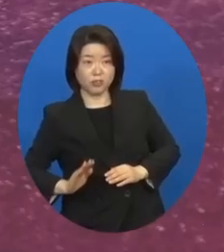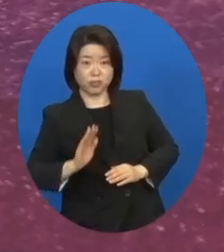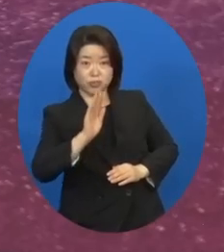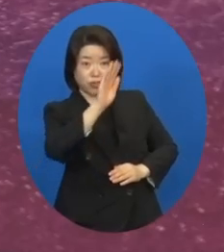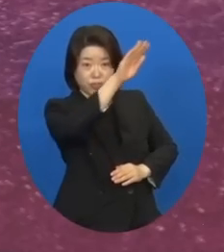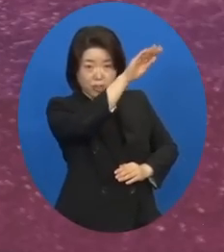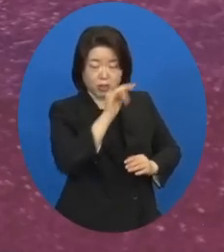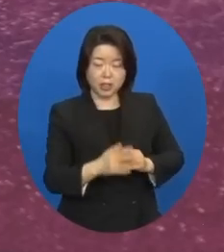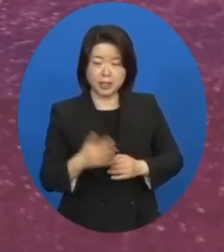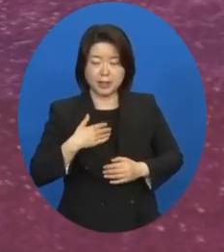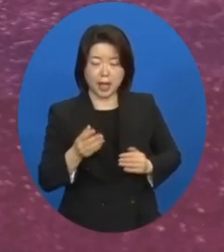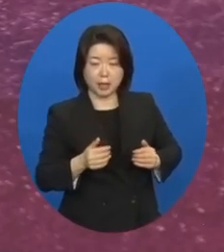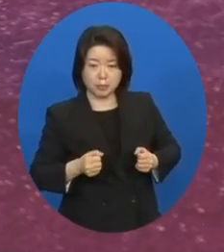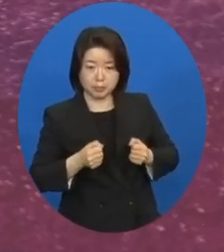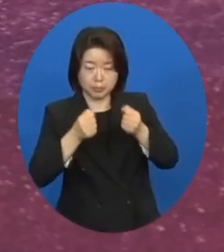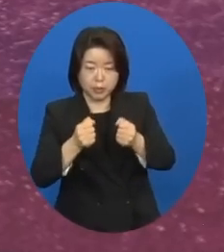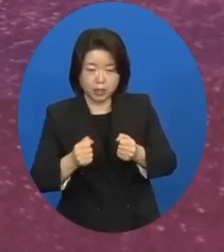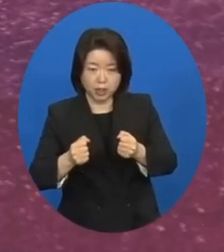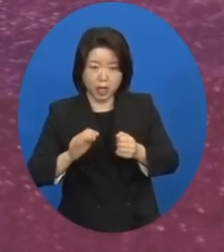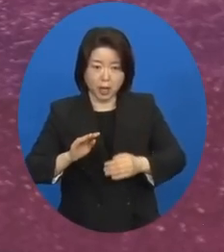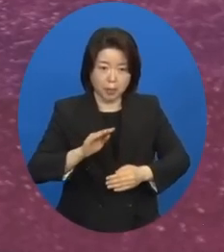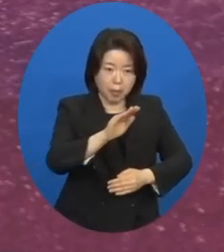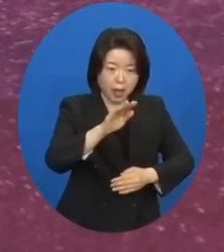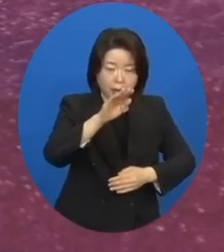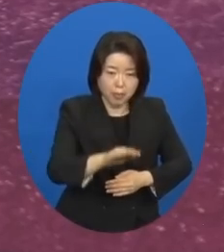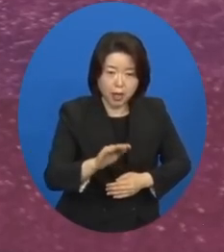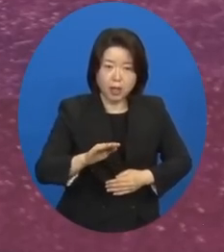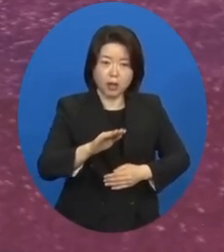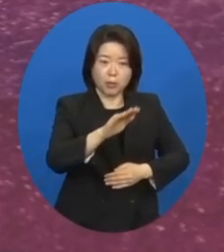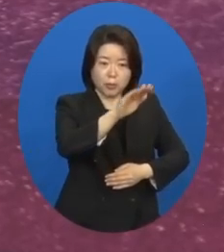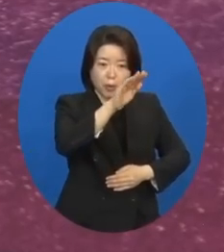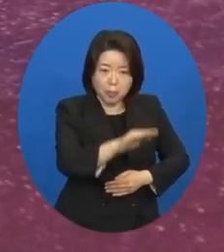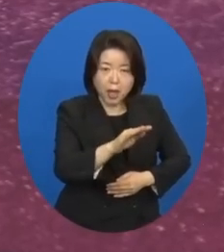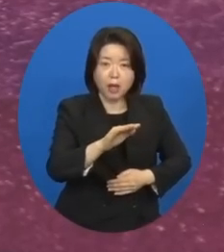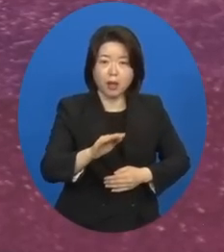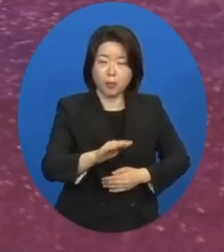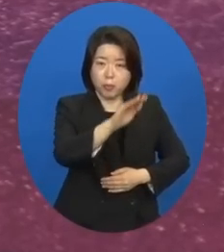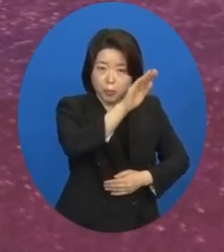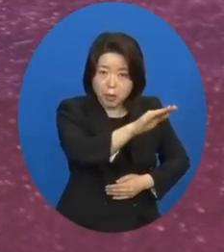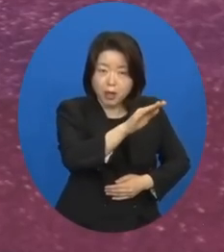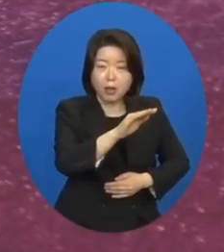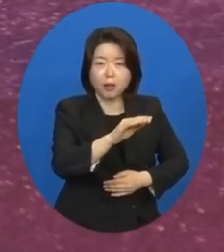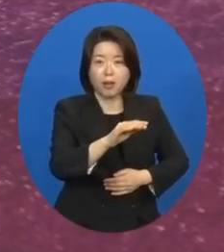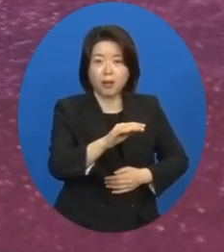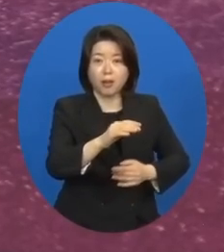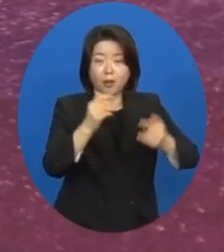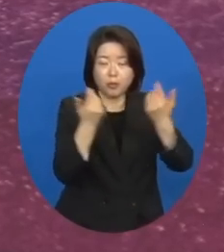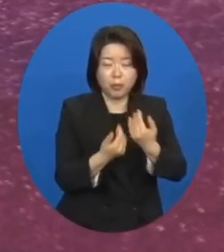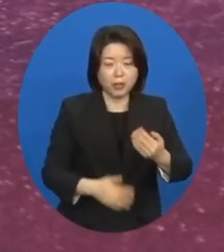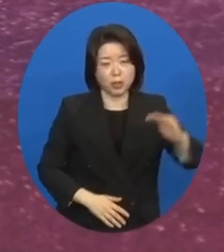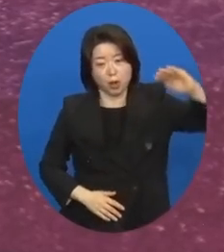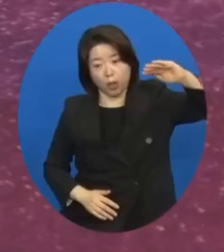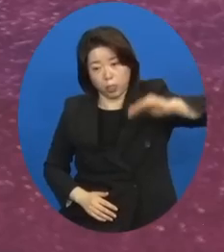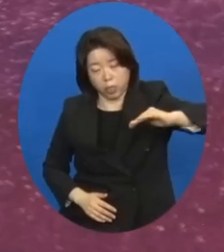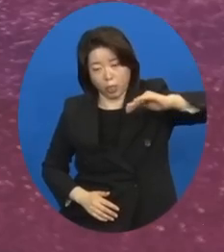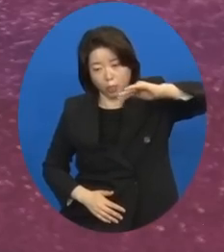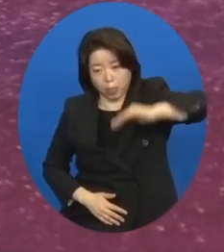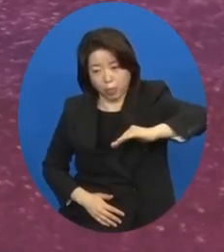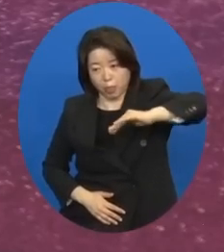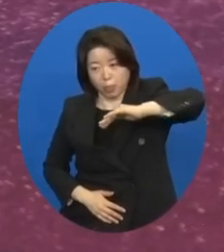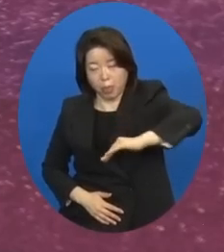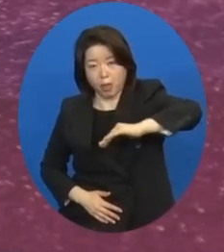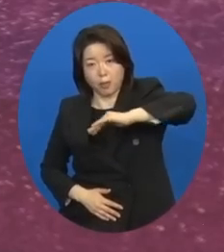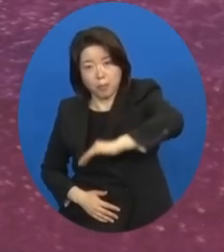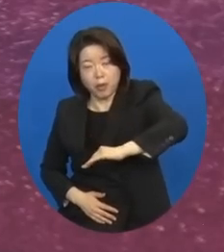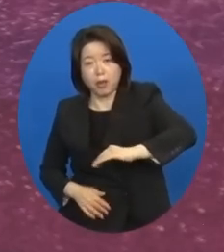멈췄다 섰다 멈췄다 섰다 가는 연습을 계속해서 하는 거예요. 반대로는 또 내려올 때 브레이크, 그 언덕에서 내려올 때